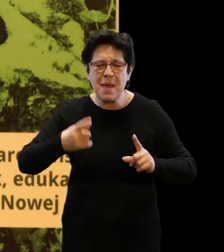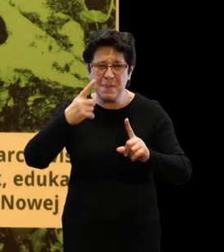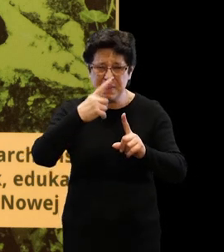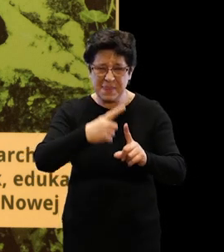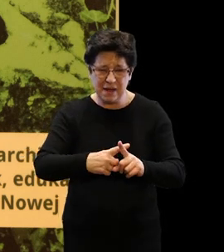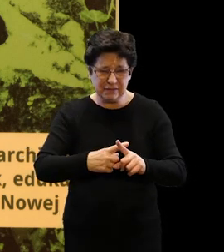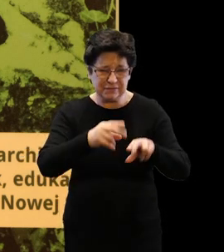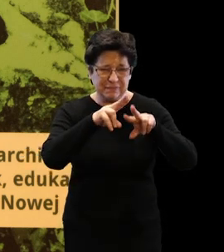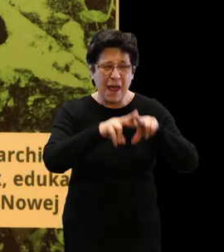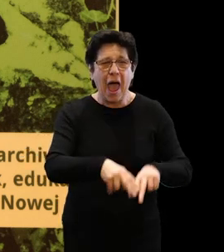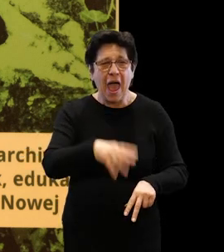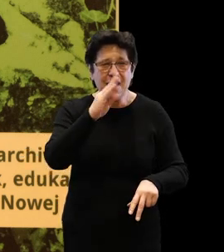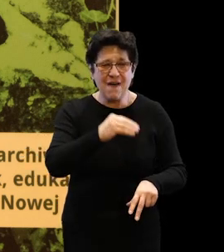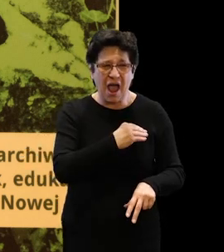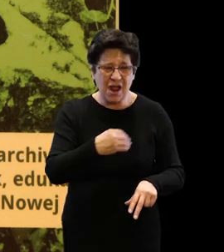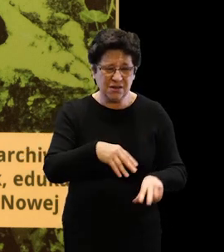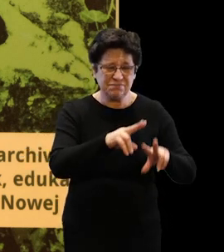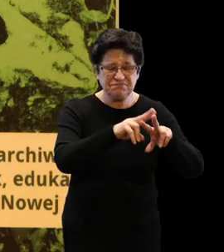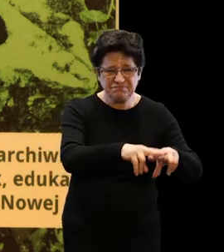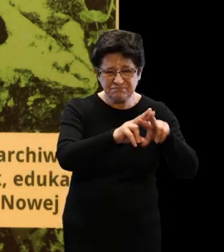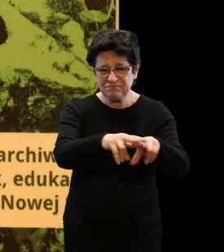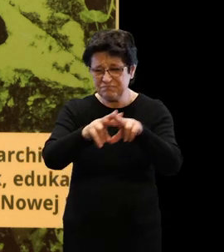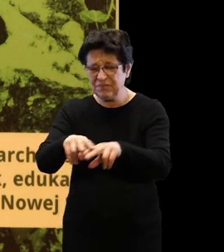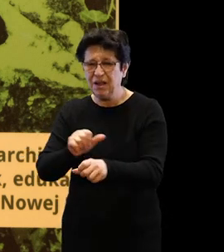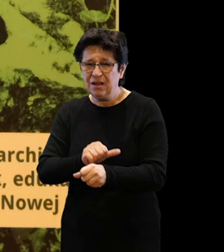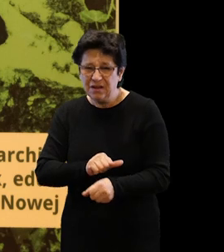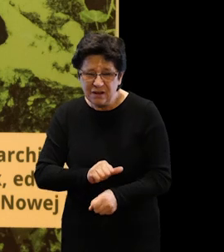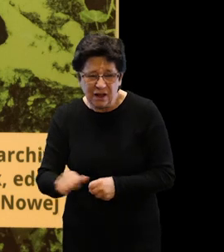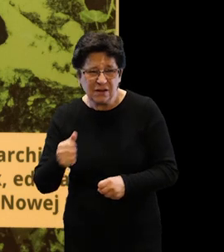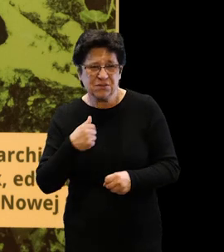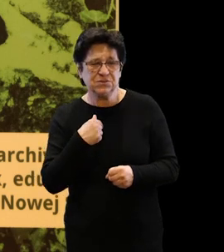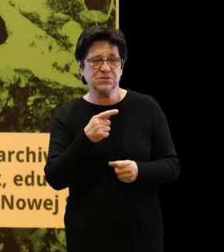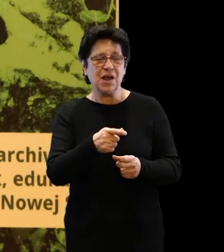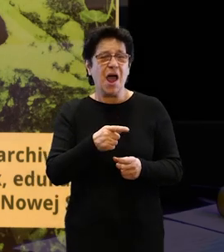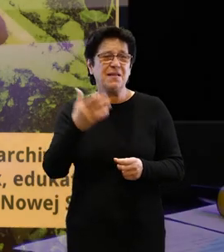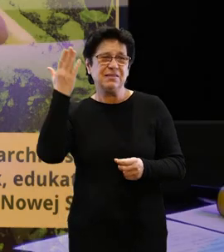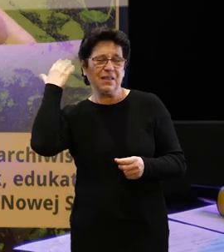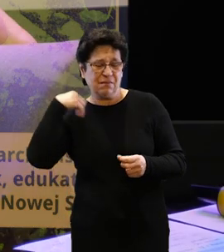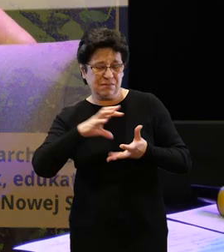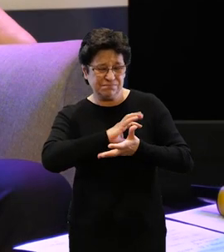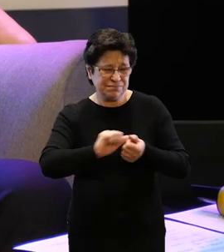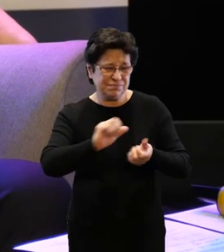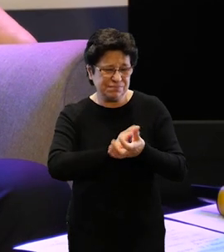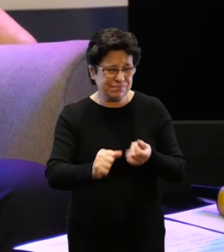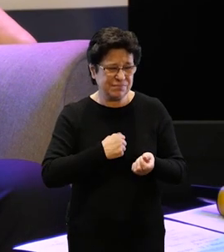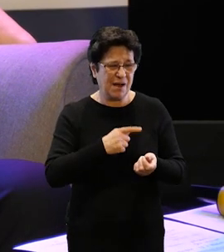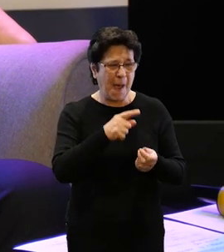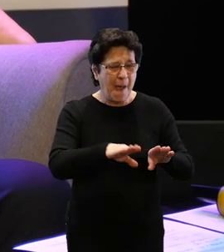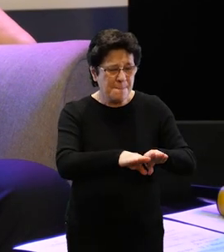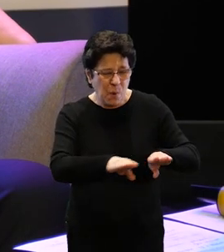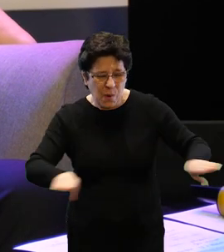zaniedbane były źródłem pozyskiwania gruzu i i powiedzmy różnych materiałów budowlan właśnie